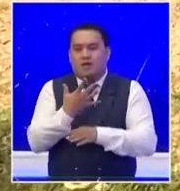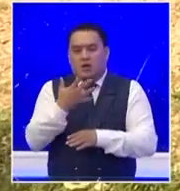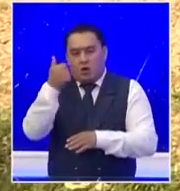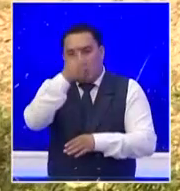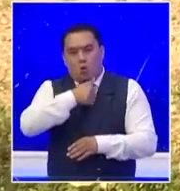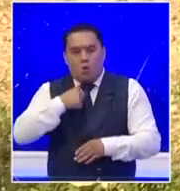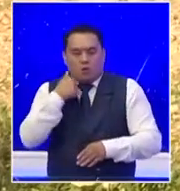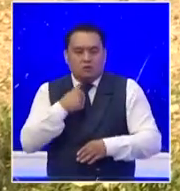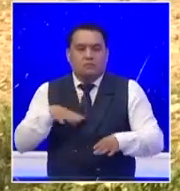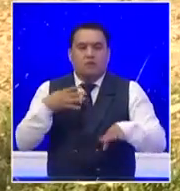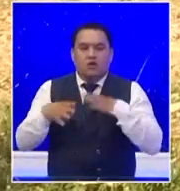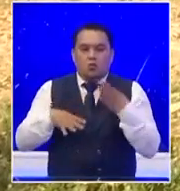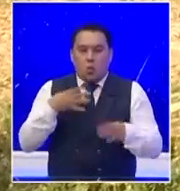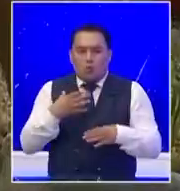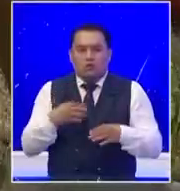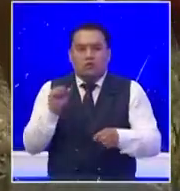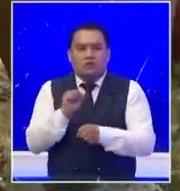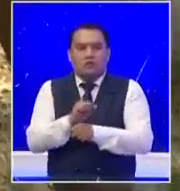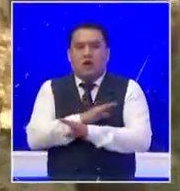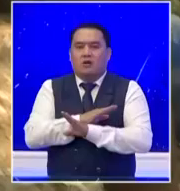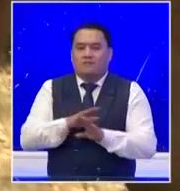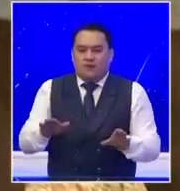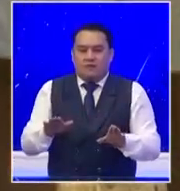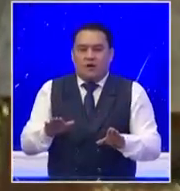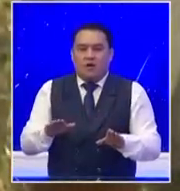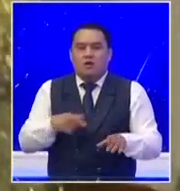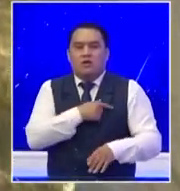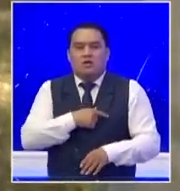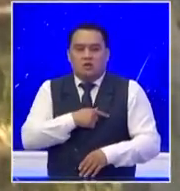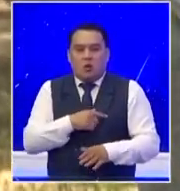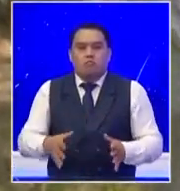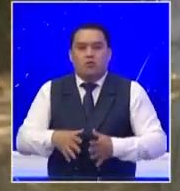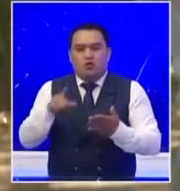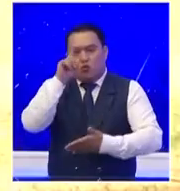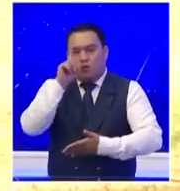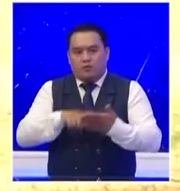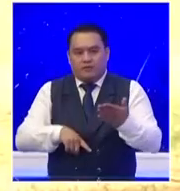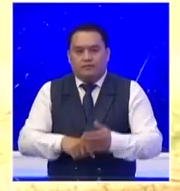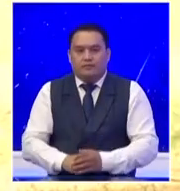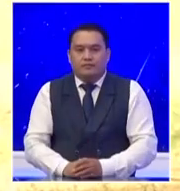чемпионом международного турнира. Но на этом спортсмен останавливаться не собирается. Тренеры сулят ему большое будущее.